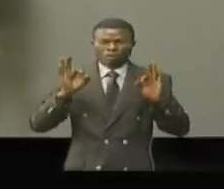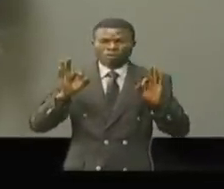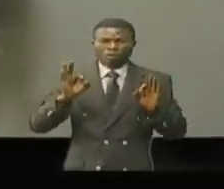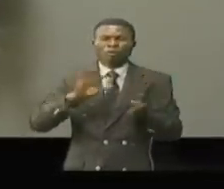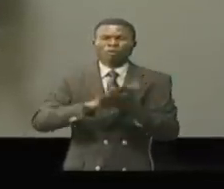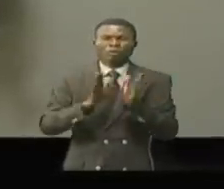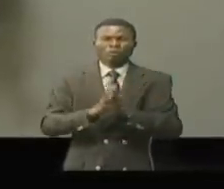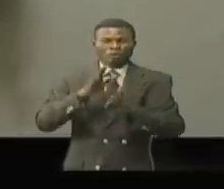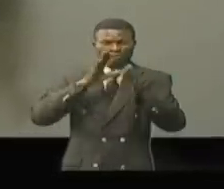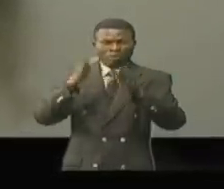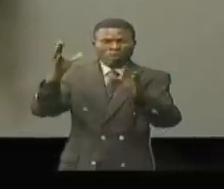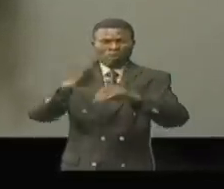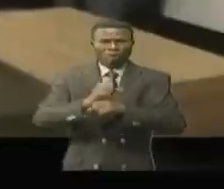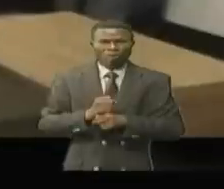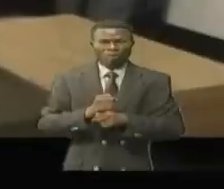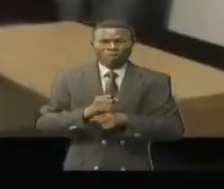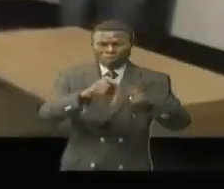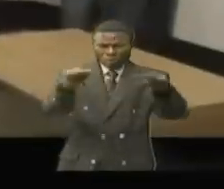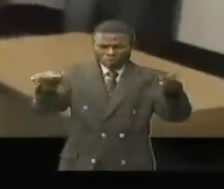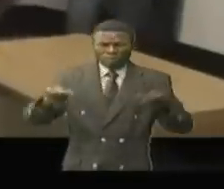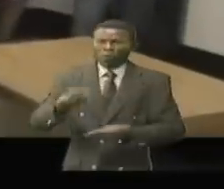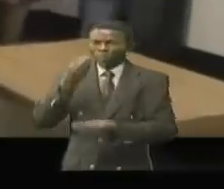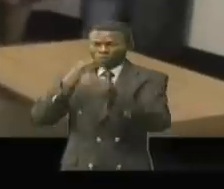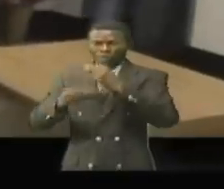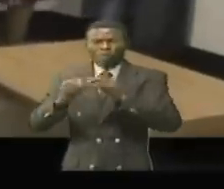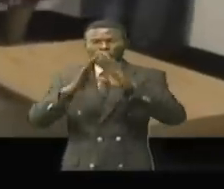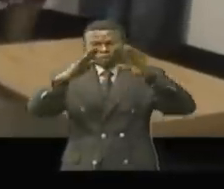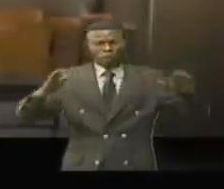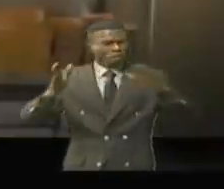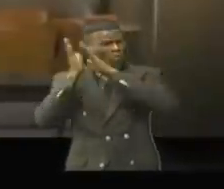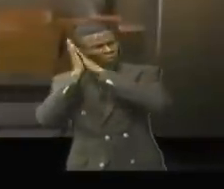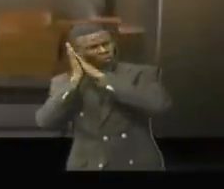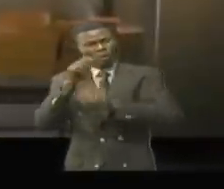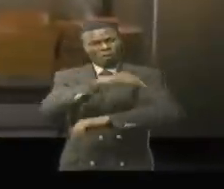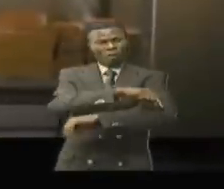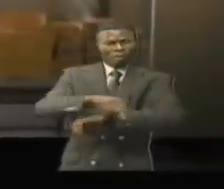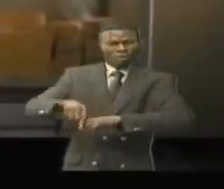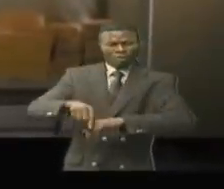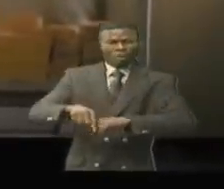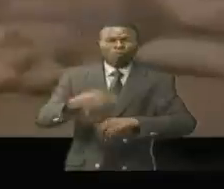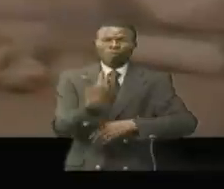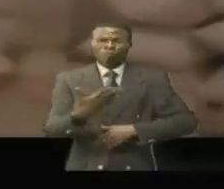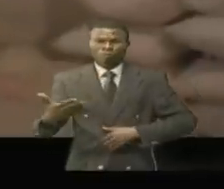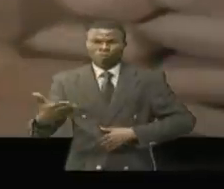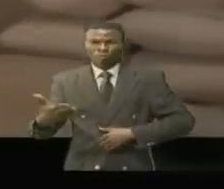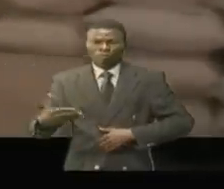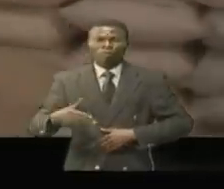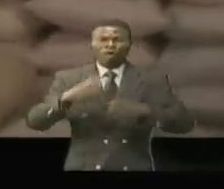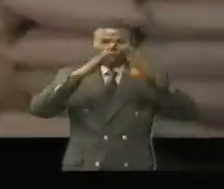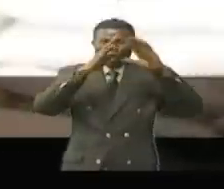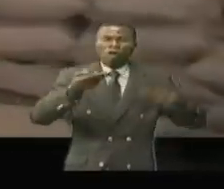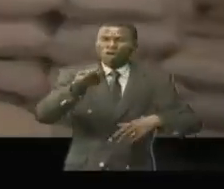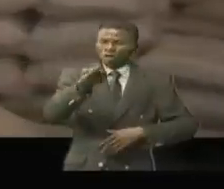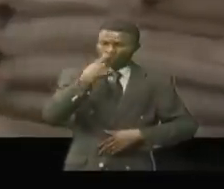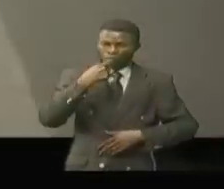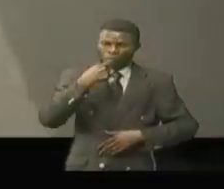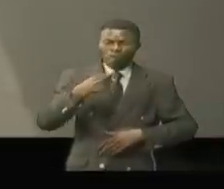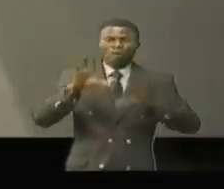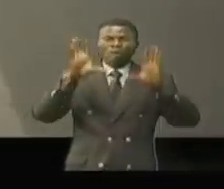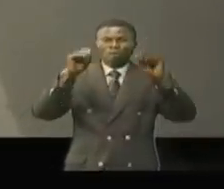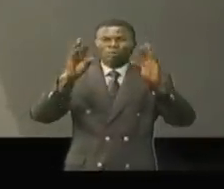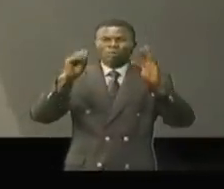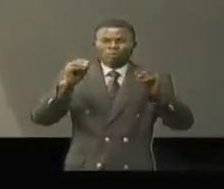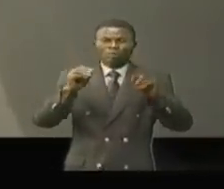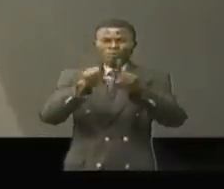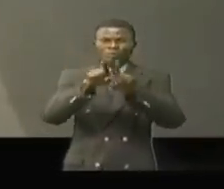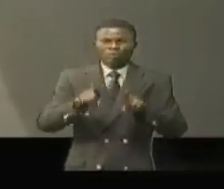abriter des réfectoires, dortoirs, des bureaux équipés, une pharmacie et un magasin sans